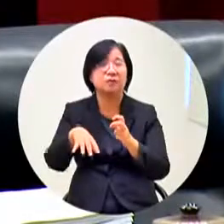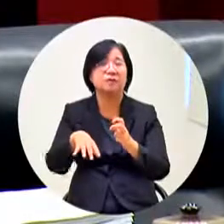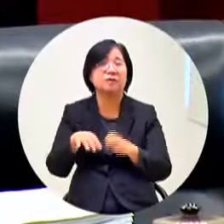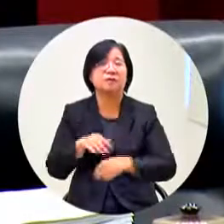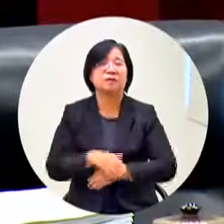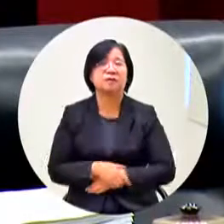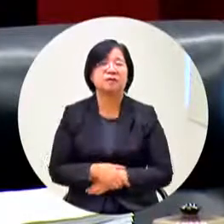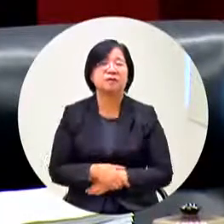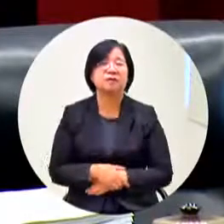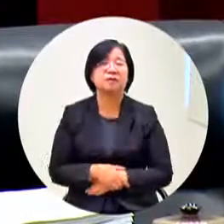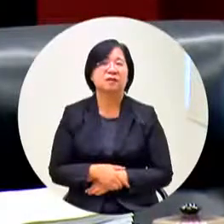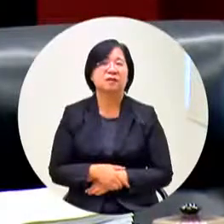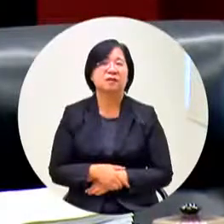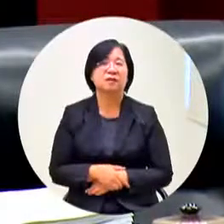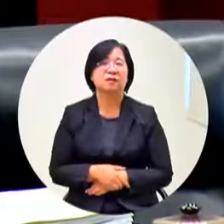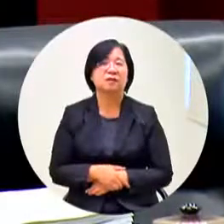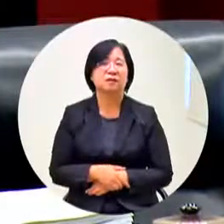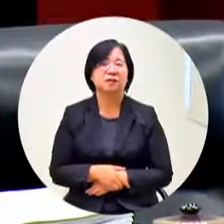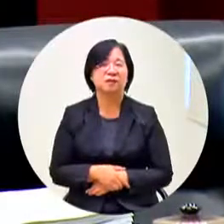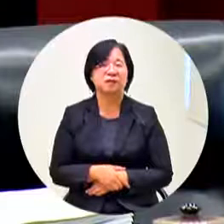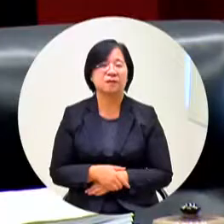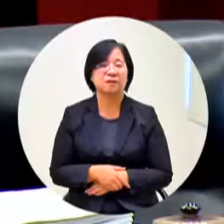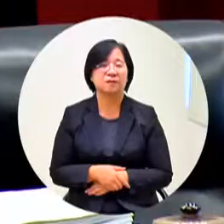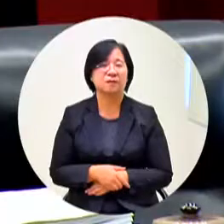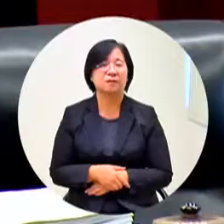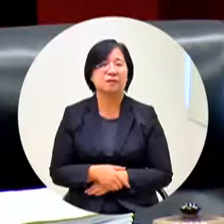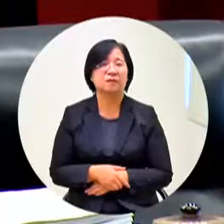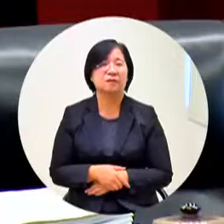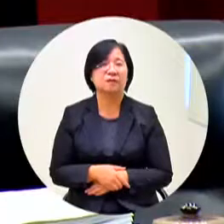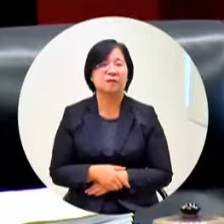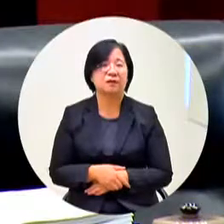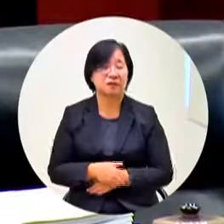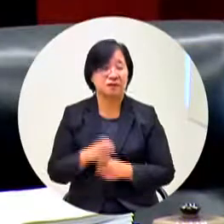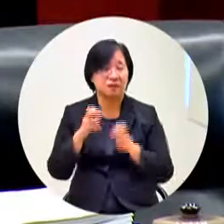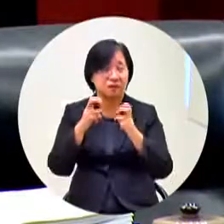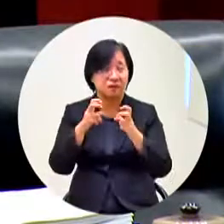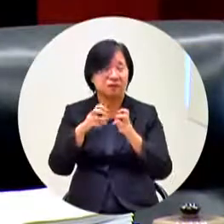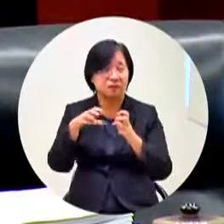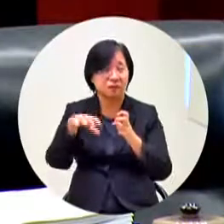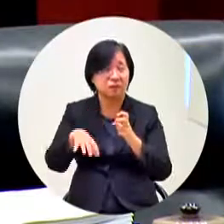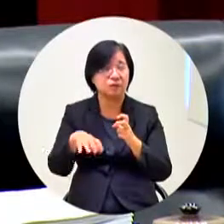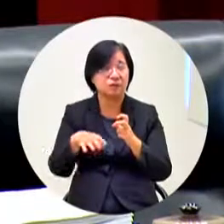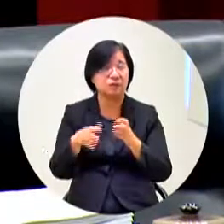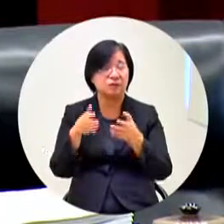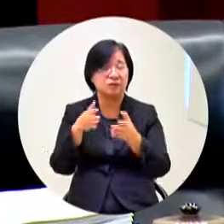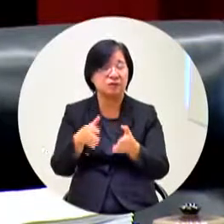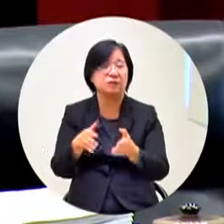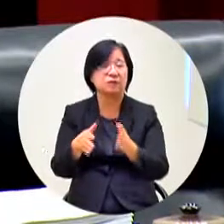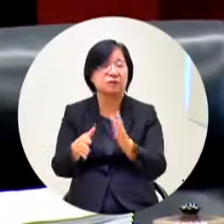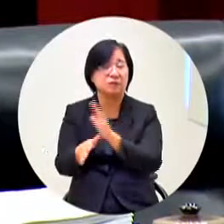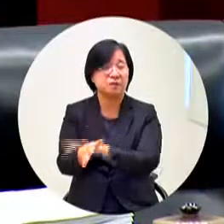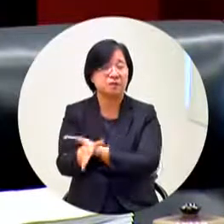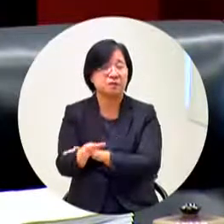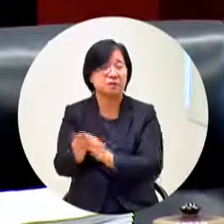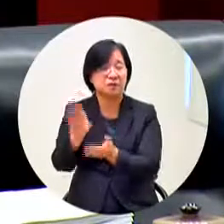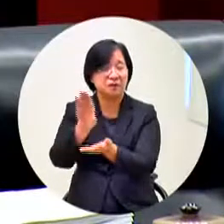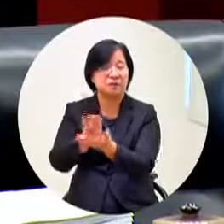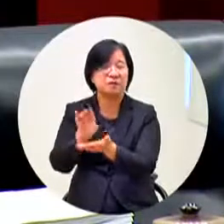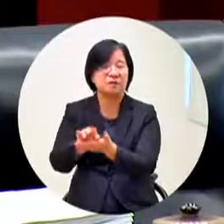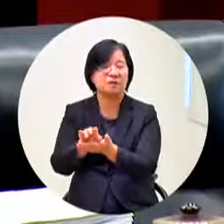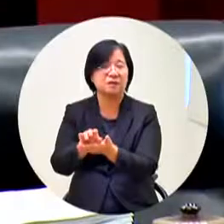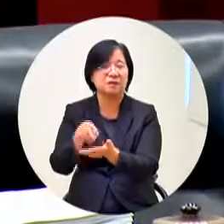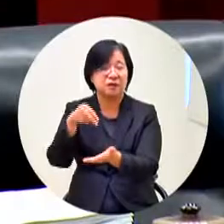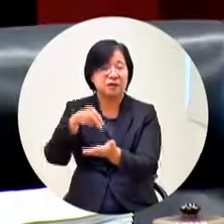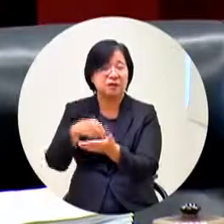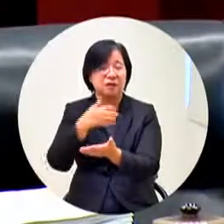边，我们的捷运局会针对旁边这个停车场会做一个立体停车场，以